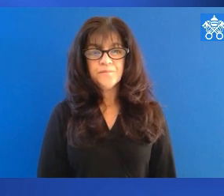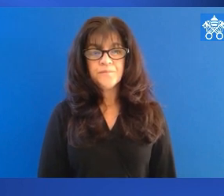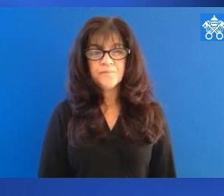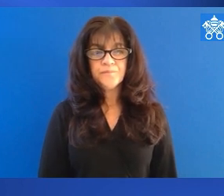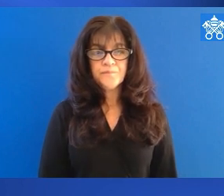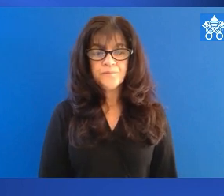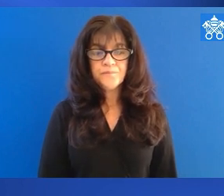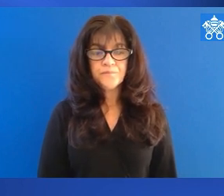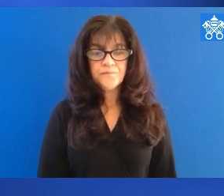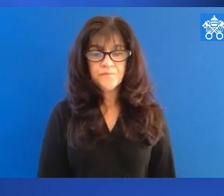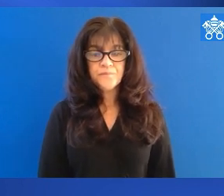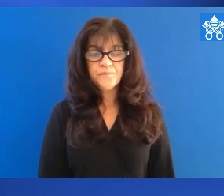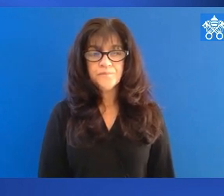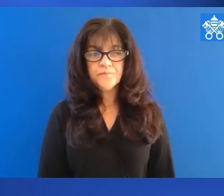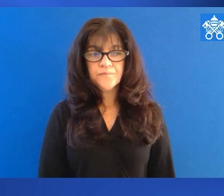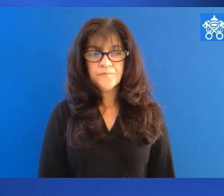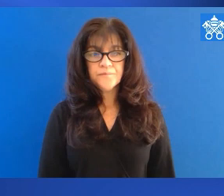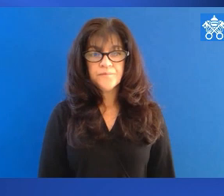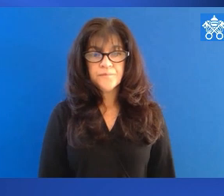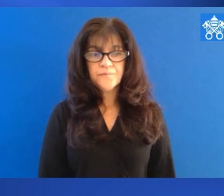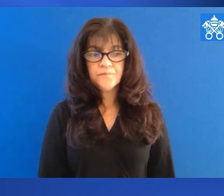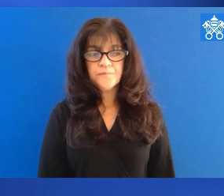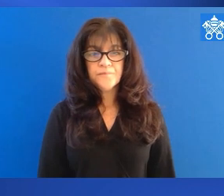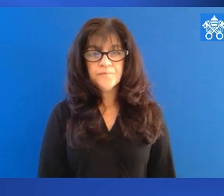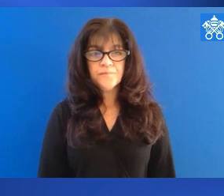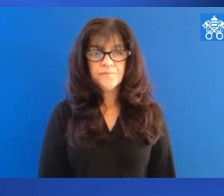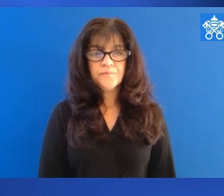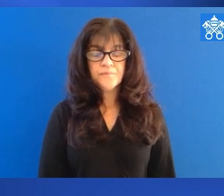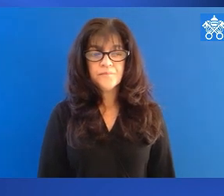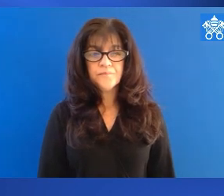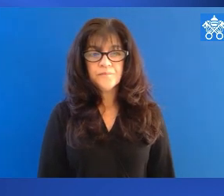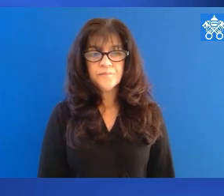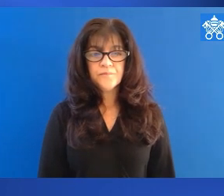benedica tutti e vi protegga sempre da ogni male.